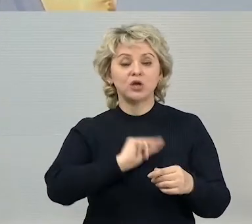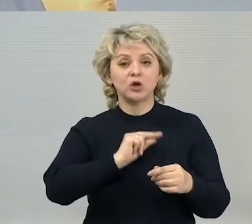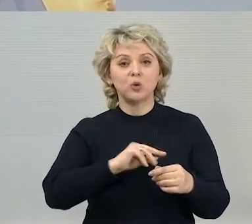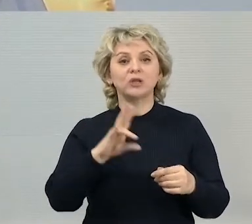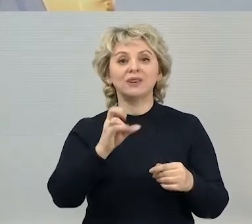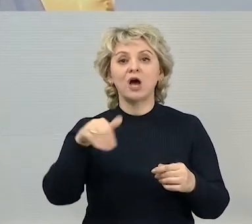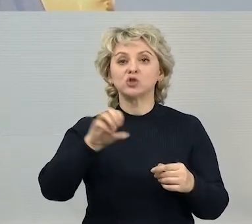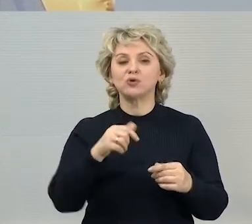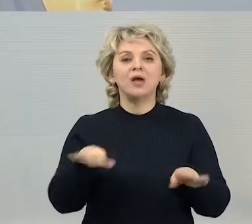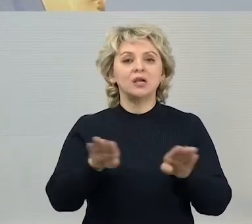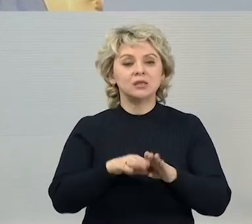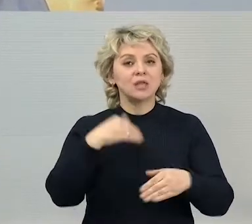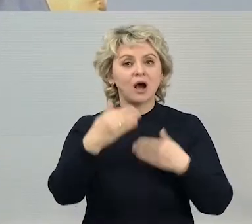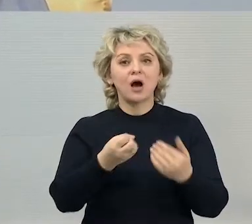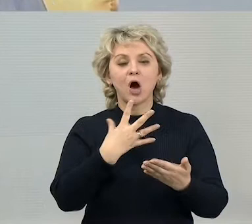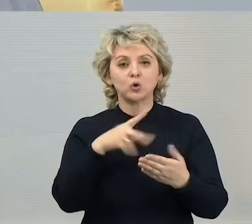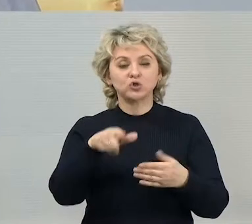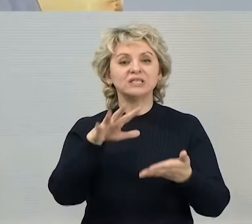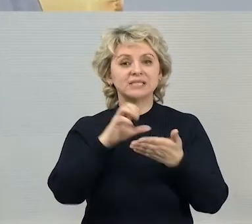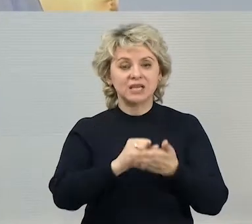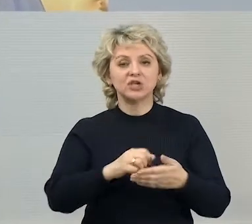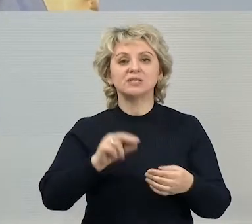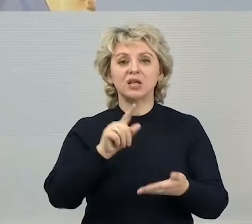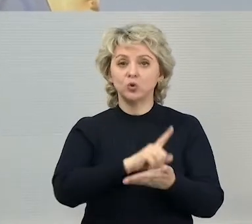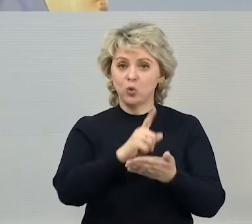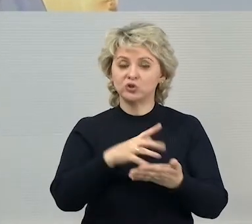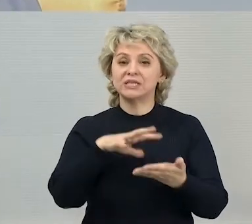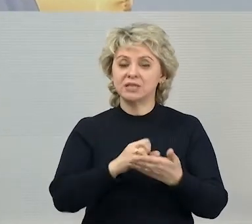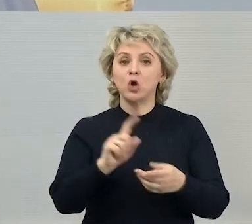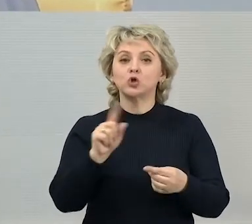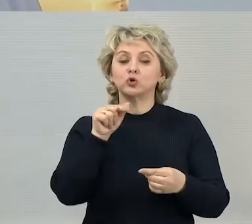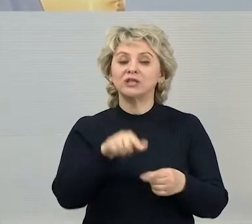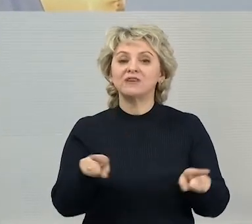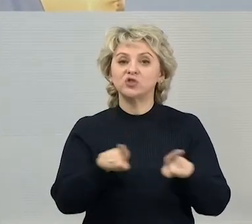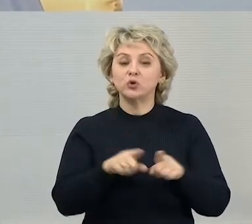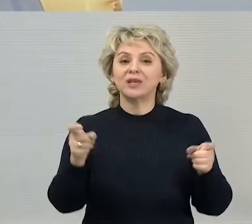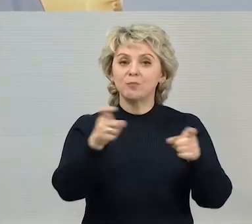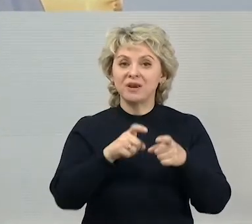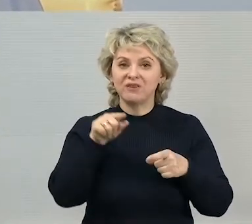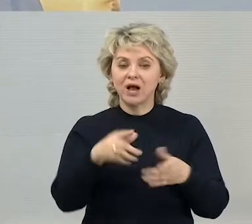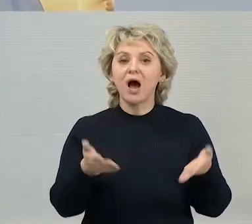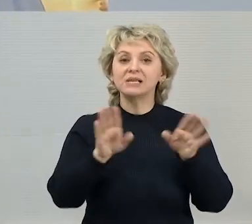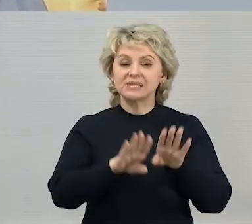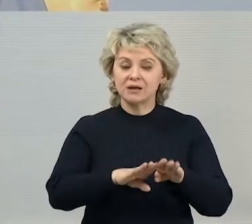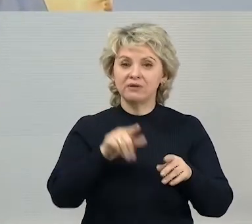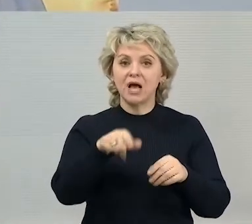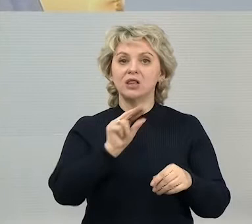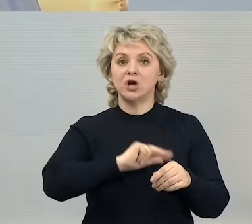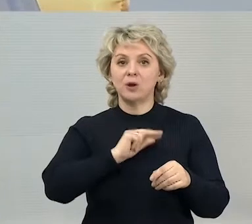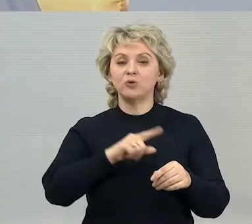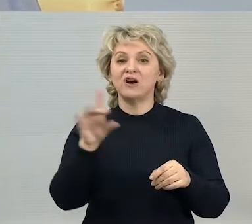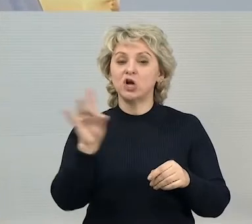в НАСА, и там очень хорошие позиции занимают. Хотелось бы, чтобы что-то их все-таки привлекало, оставляло